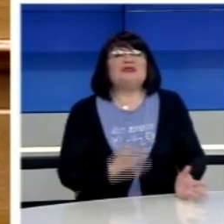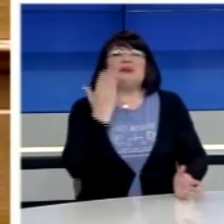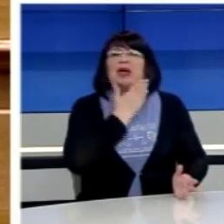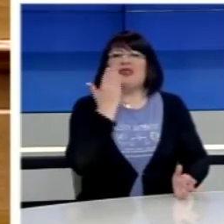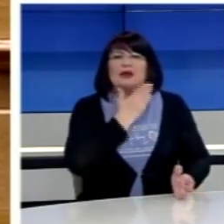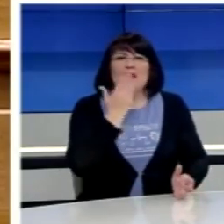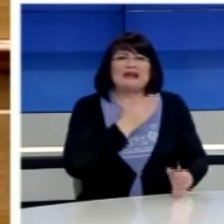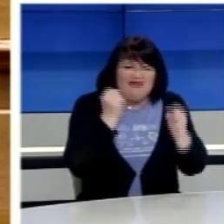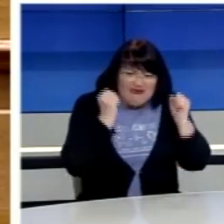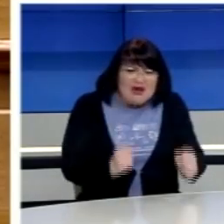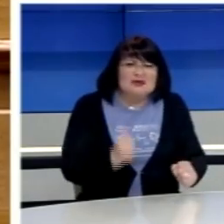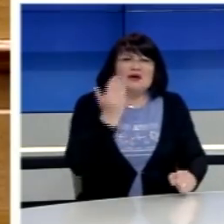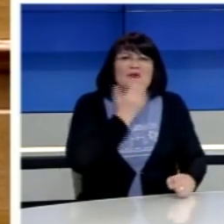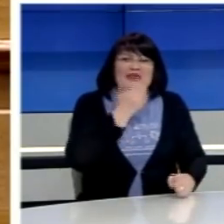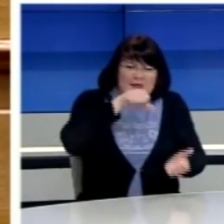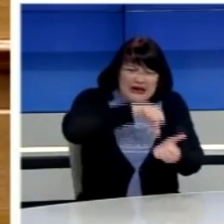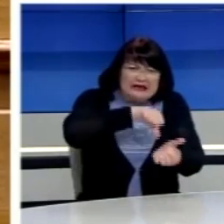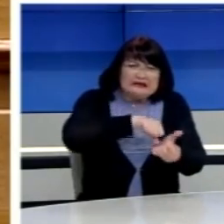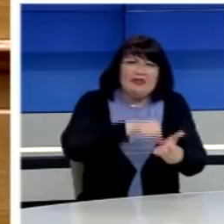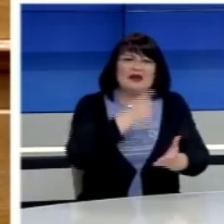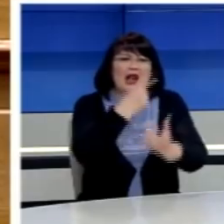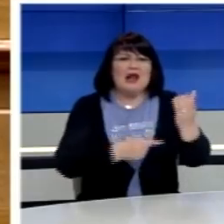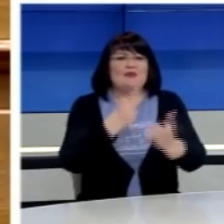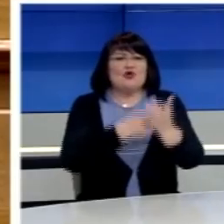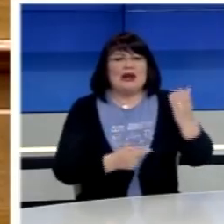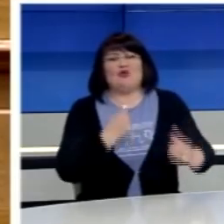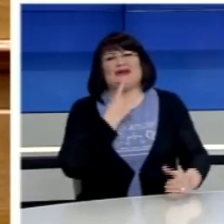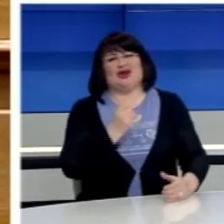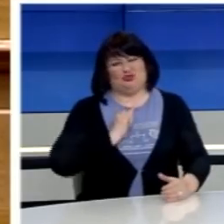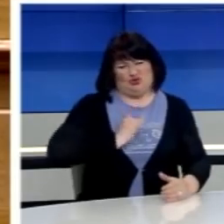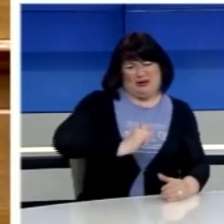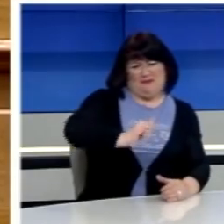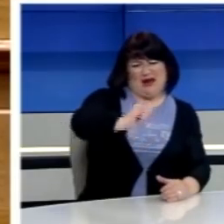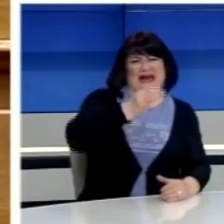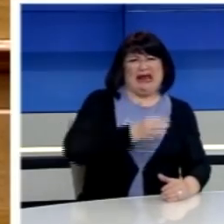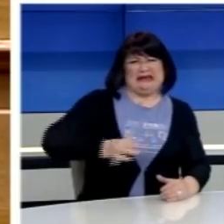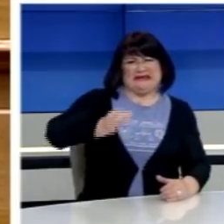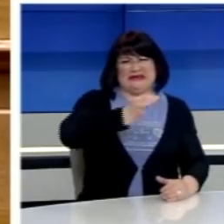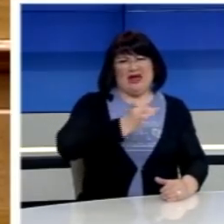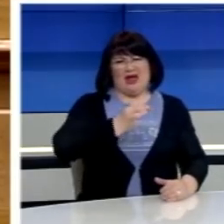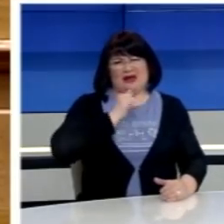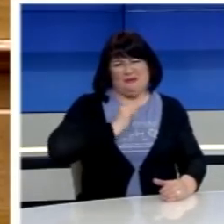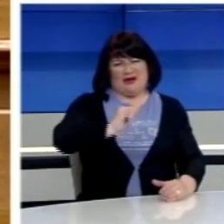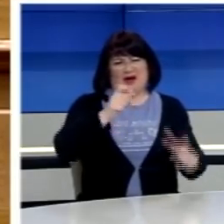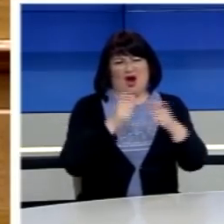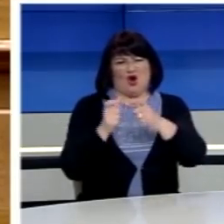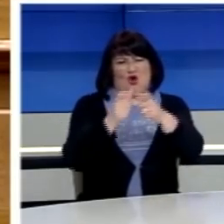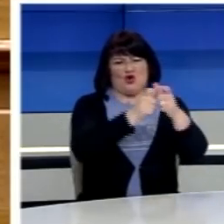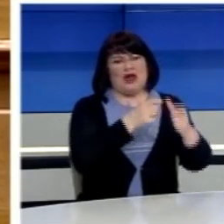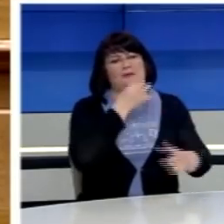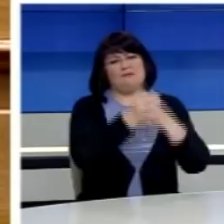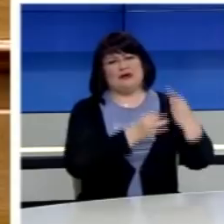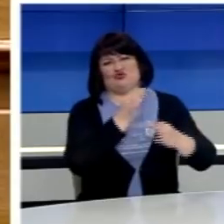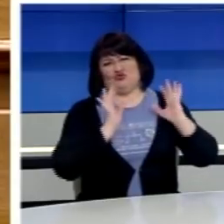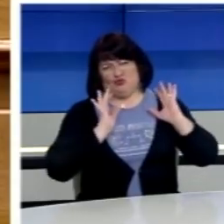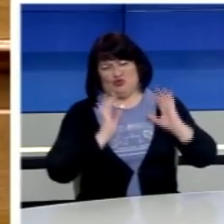μαθήματα, ακόμα και εδώ στην Αττική. Για να μην μιλήσουμε για ακριτικά ή νησιωτικά σχολεία. Αλλά έχετε βρει